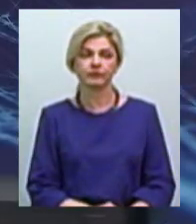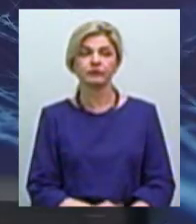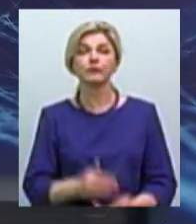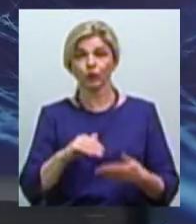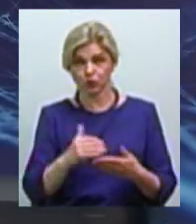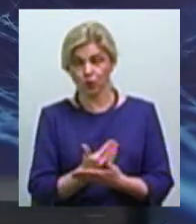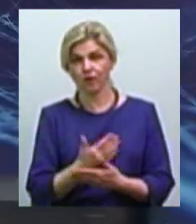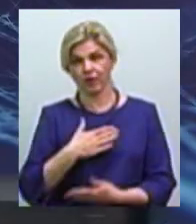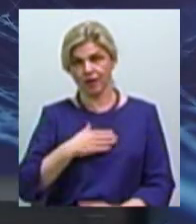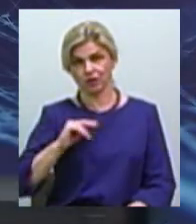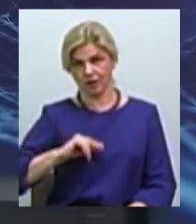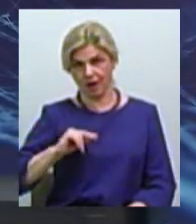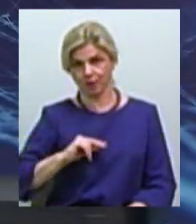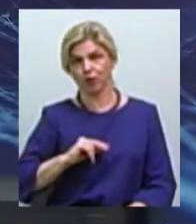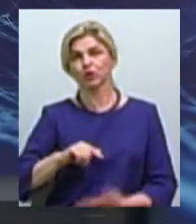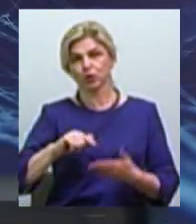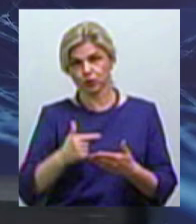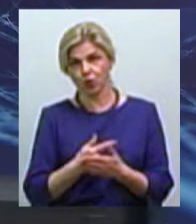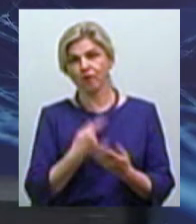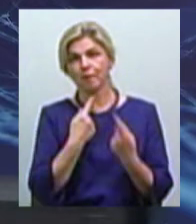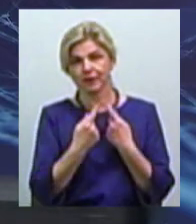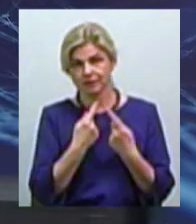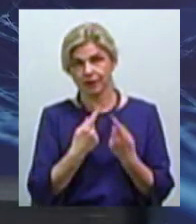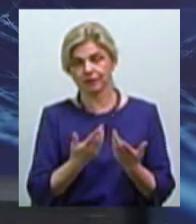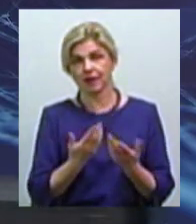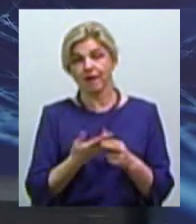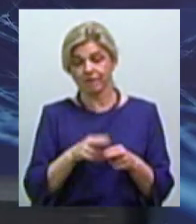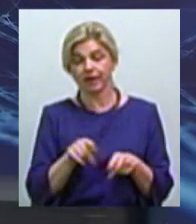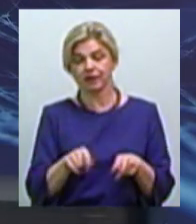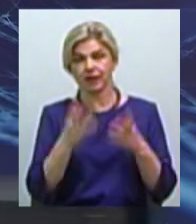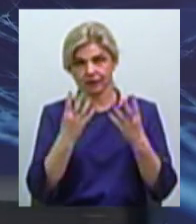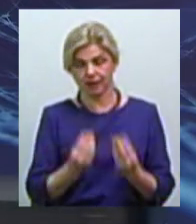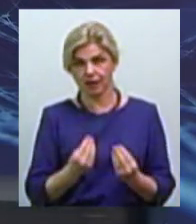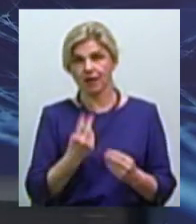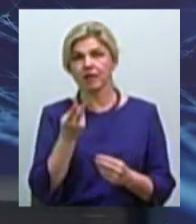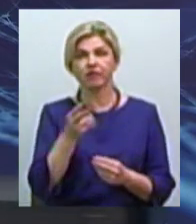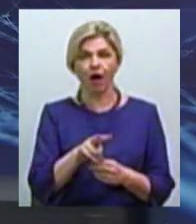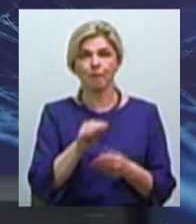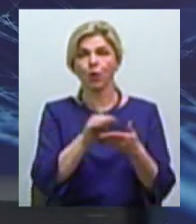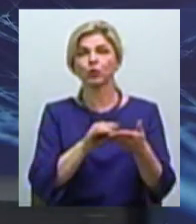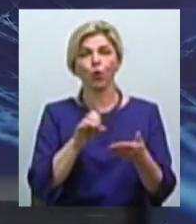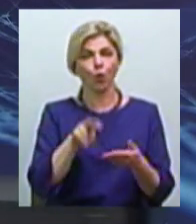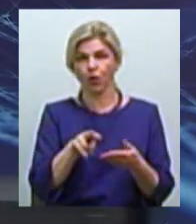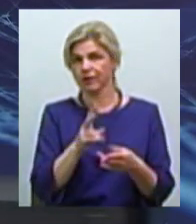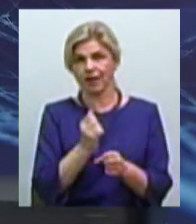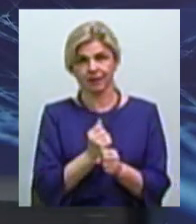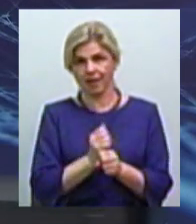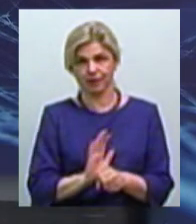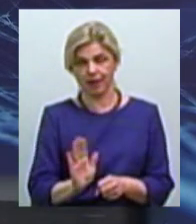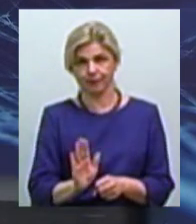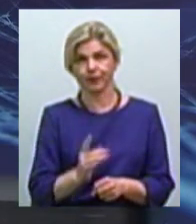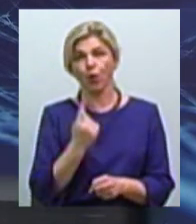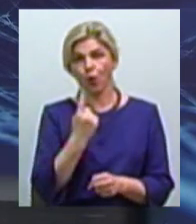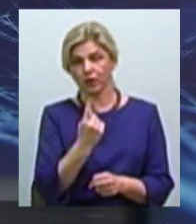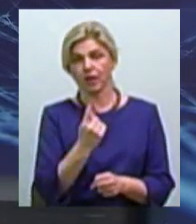робота, знову ми проводимо співбесіди. Ну, в цей же день ми не складаємо по два протоколи, тому що один протокол